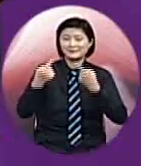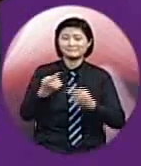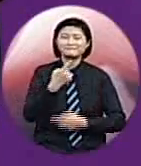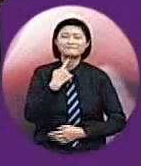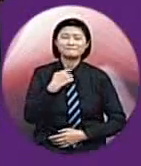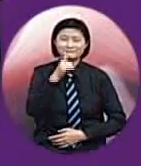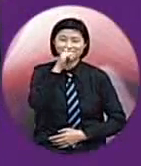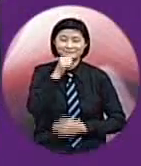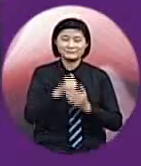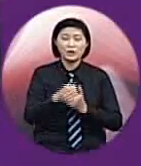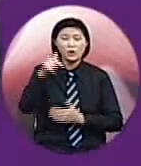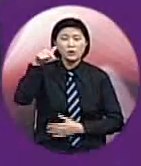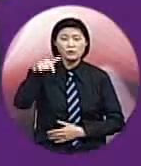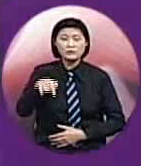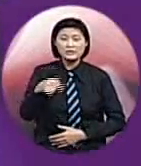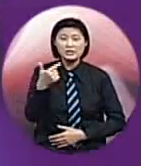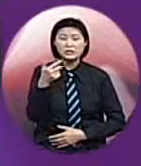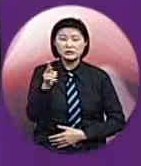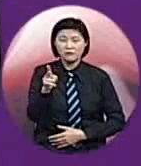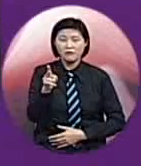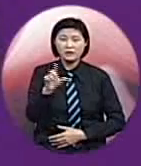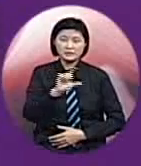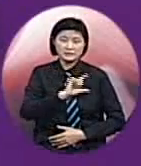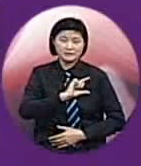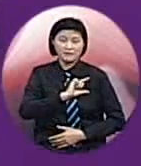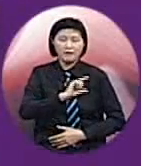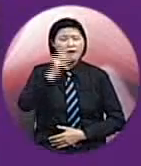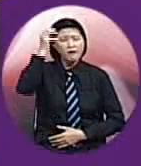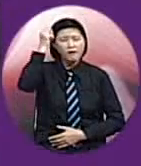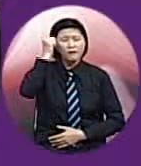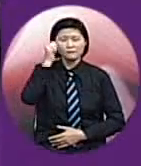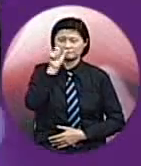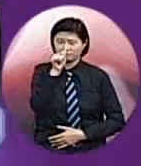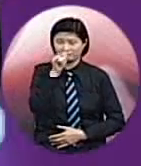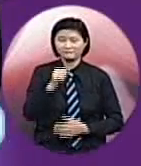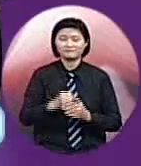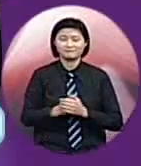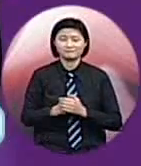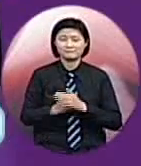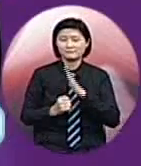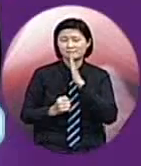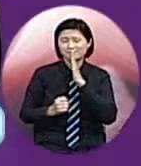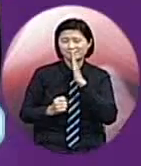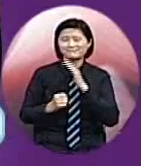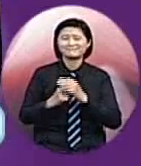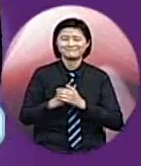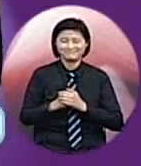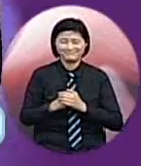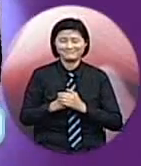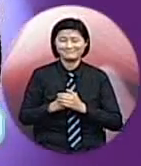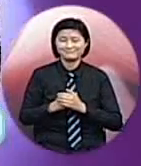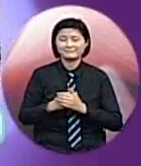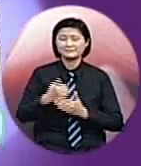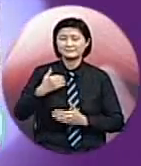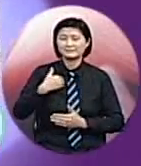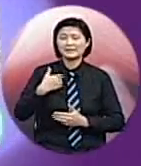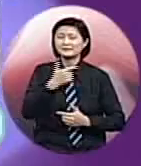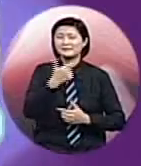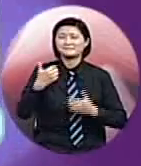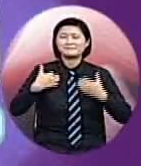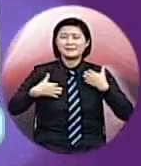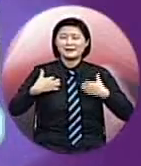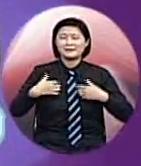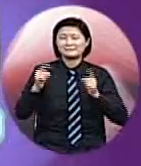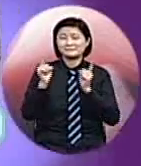나갔어요. 그렇죠. 귀녀란 그 어머니 전함이 네, 제가 기억에 남아요. 기억에 남아 있습니다. 아, 예, 그러실 거예요. 예. 예. 근데, 아유, 예,